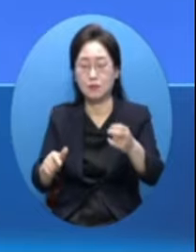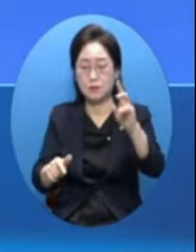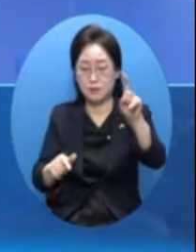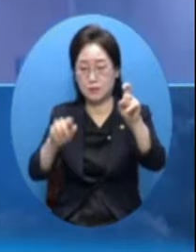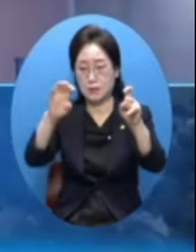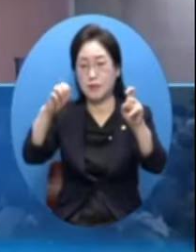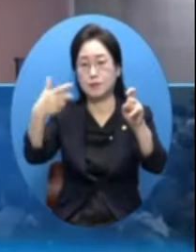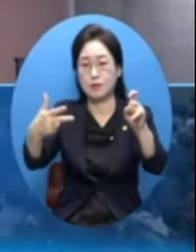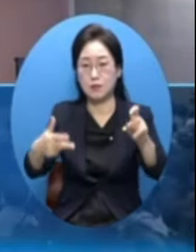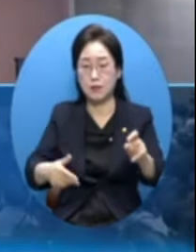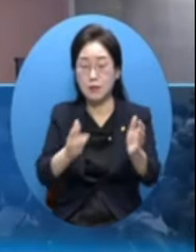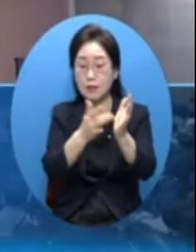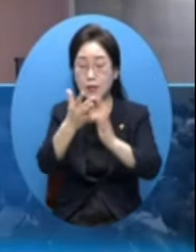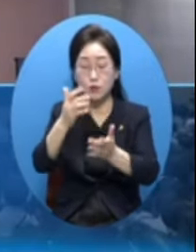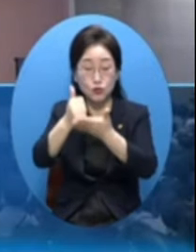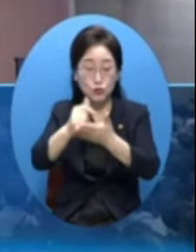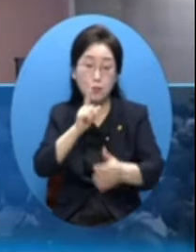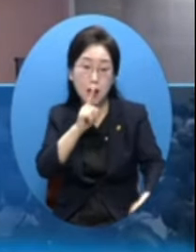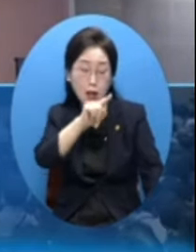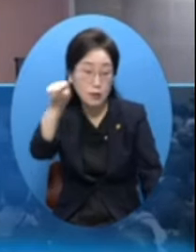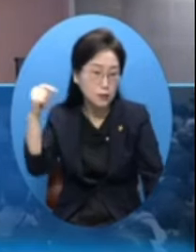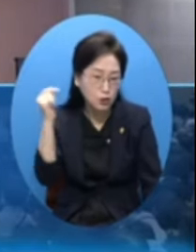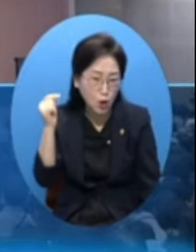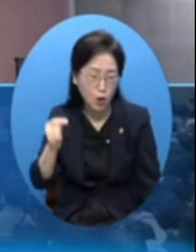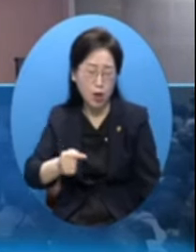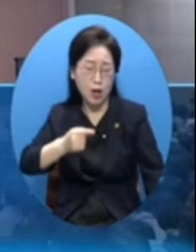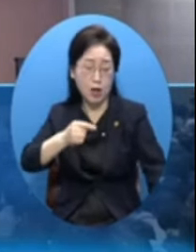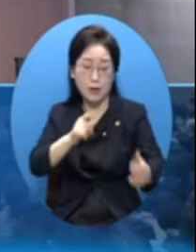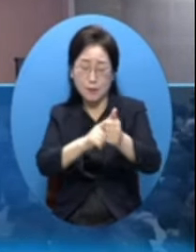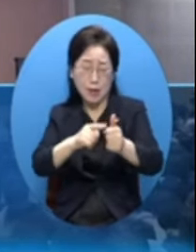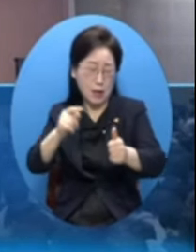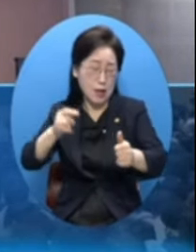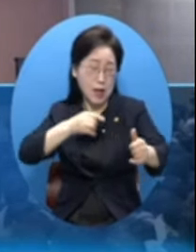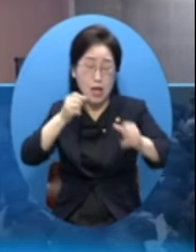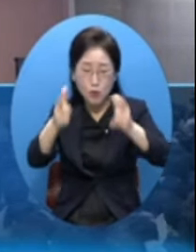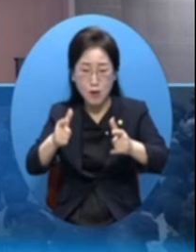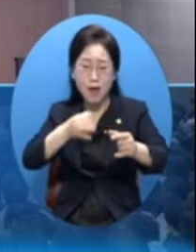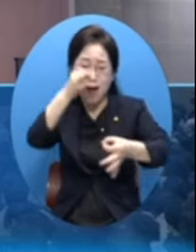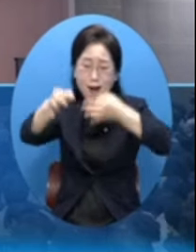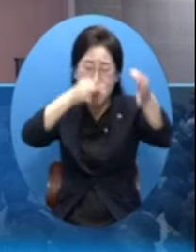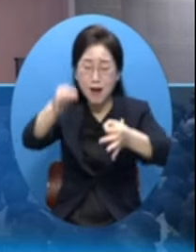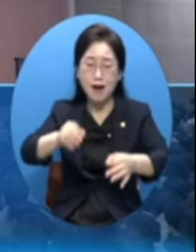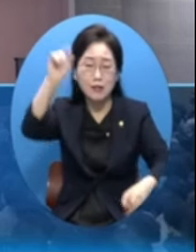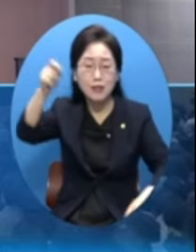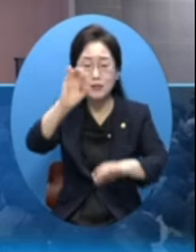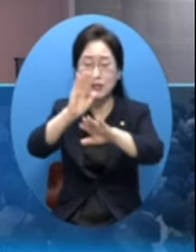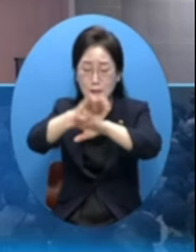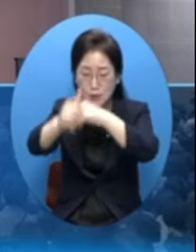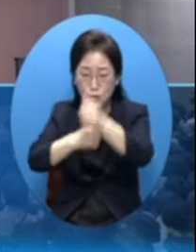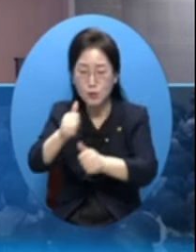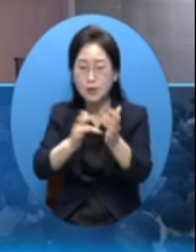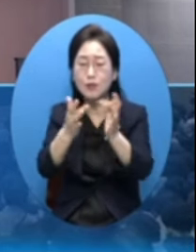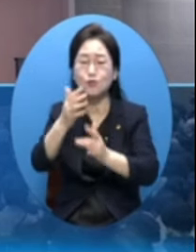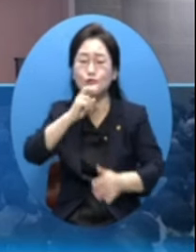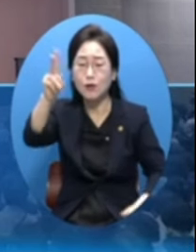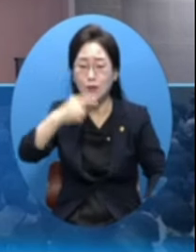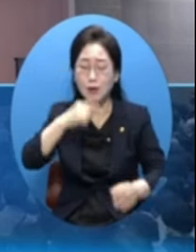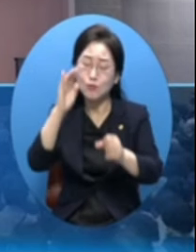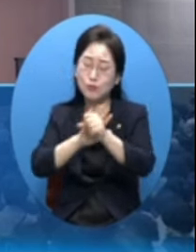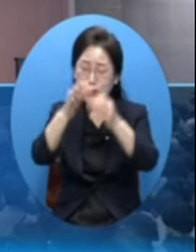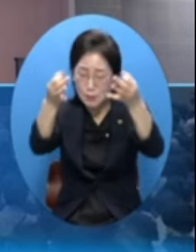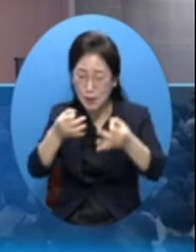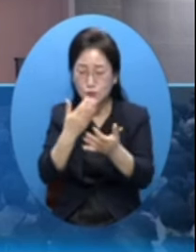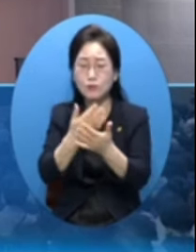말씀합니다. 나사렛 예수라는 말을 듣고 소리질러 이르되 다윗의 자손 예수여 나를 불쌍히 여기소서